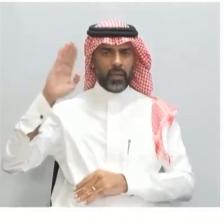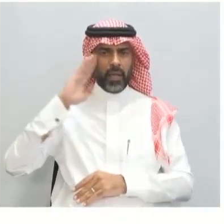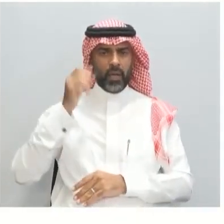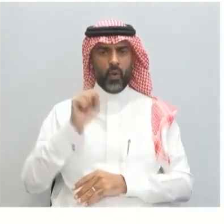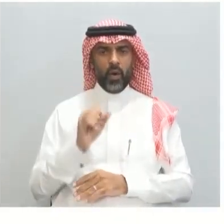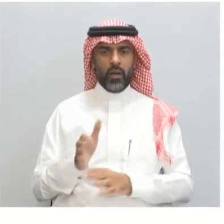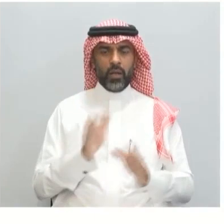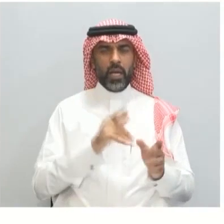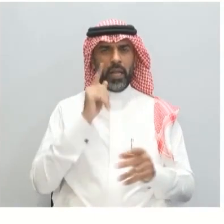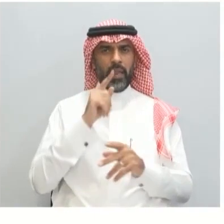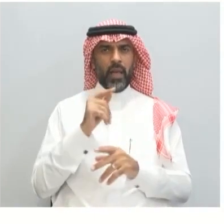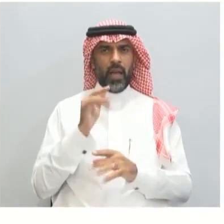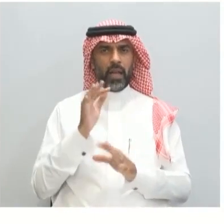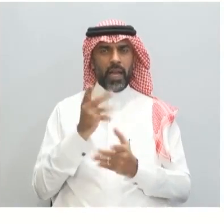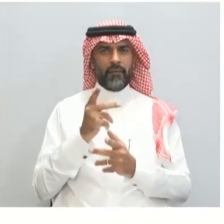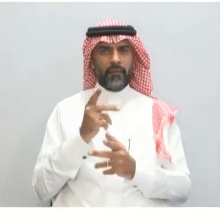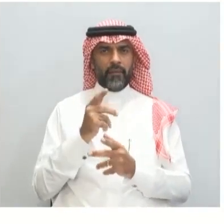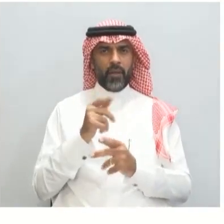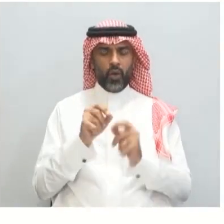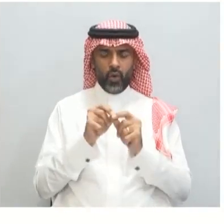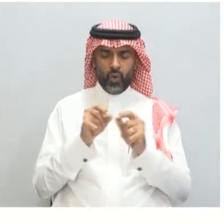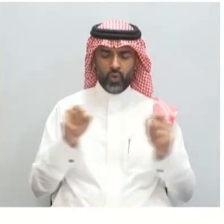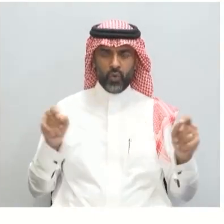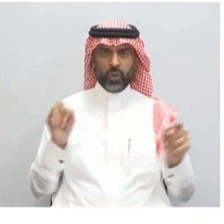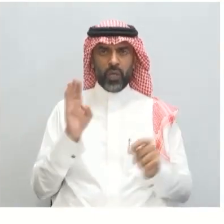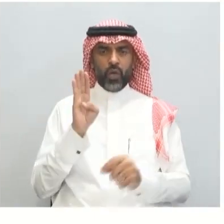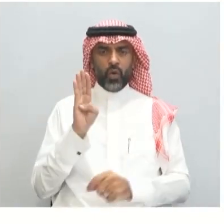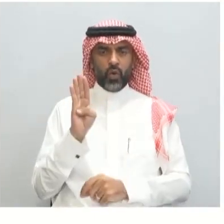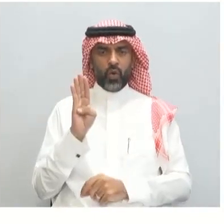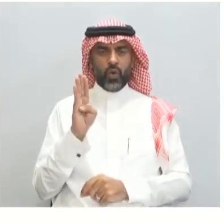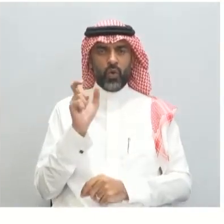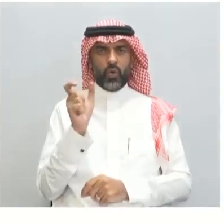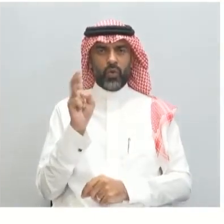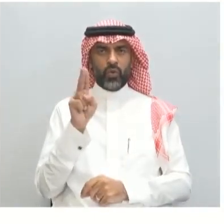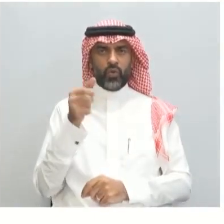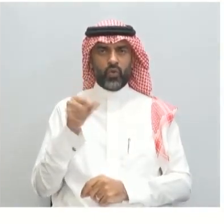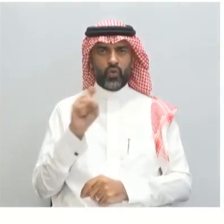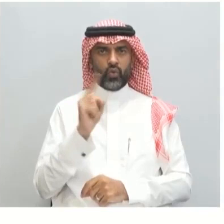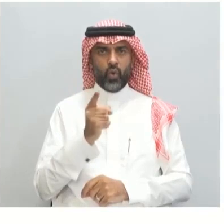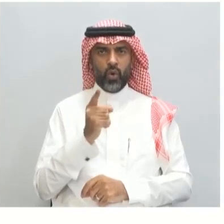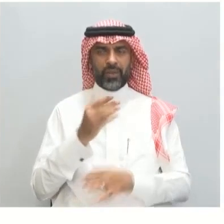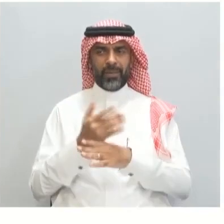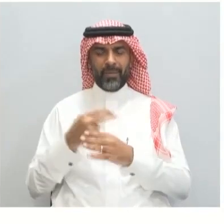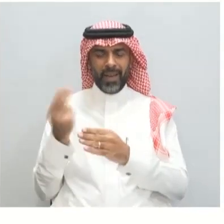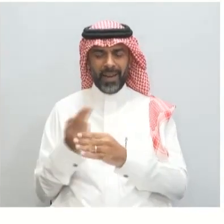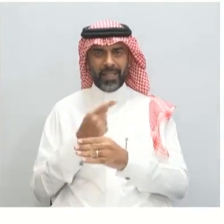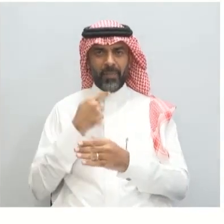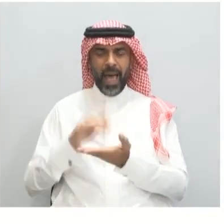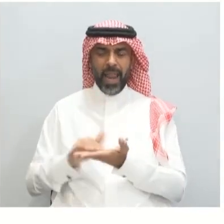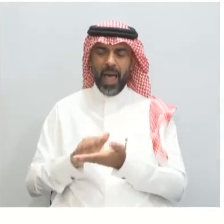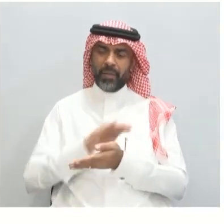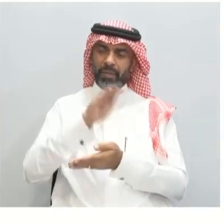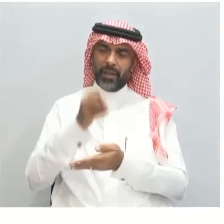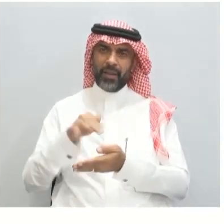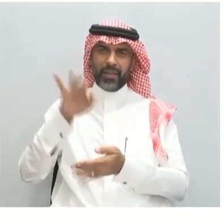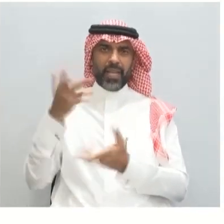ومن ثم تعرفنا على كيف نمثل التضاريس على سطح نمثل التضاريس او تضاريس سطح الارض على الخريطه